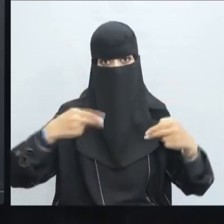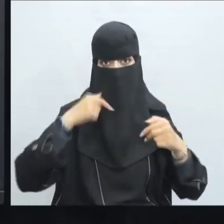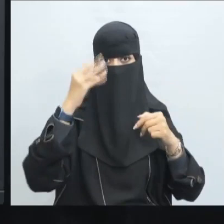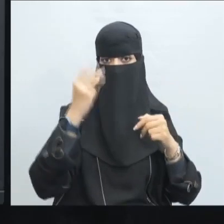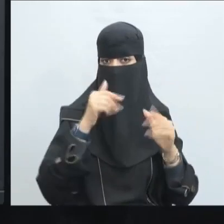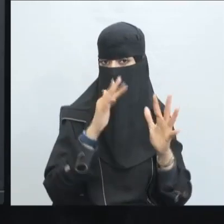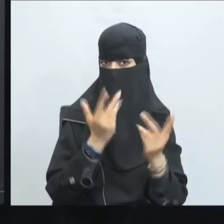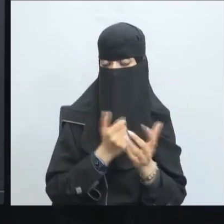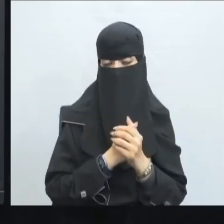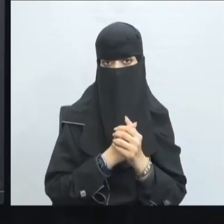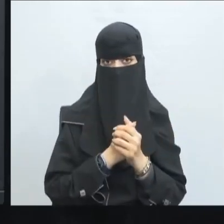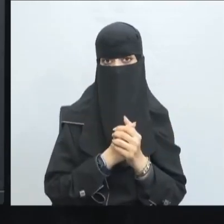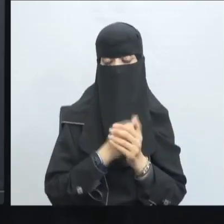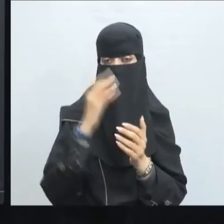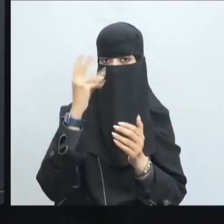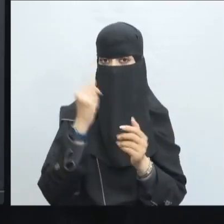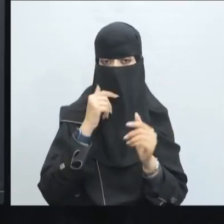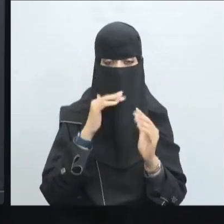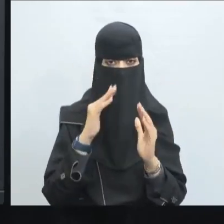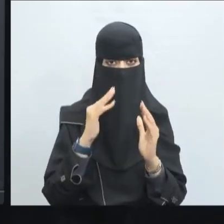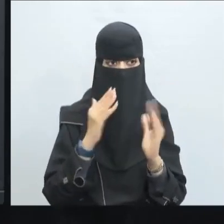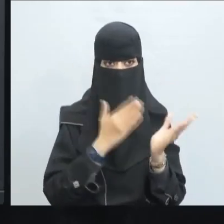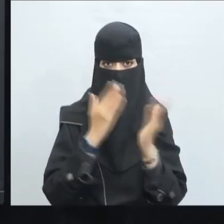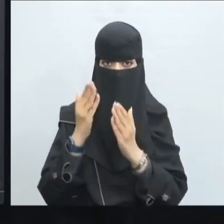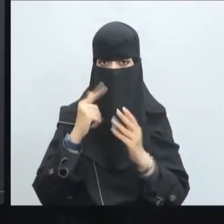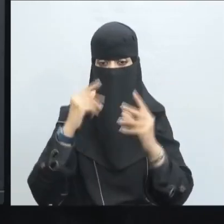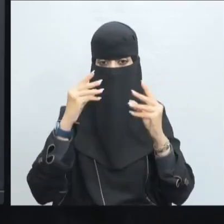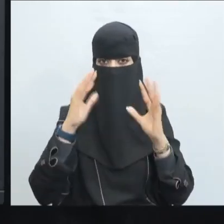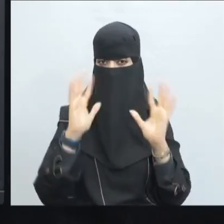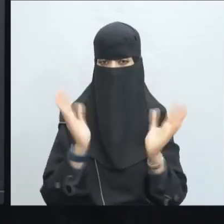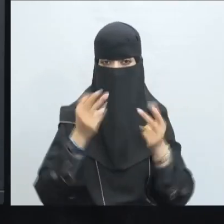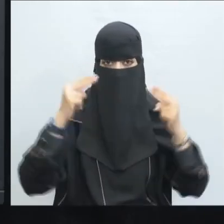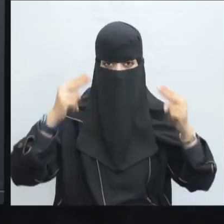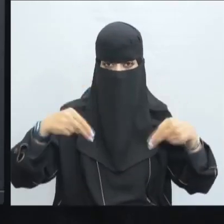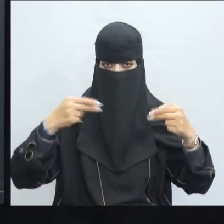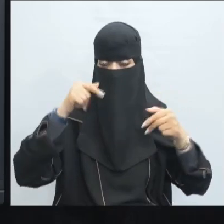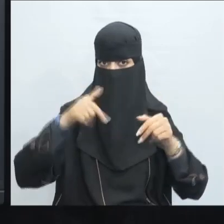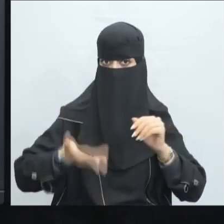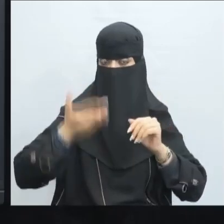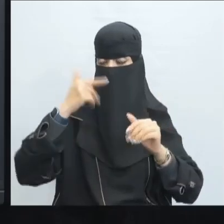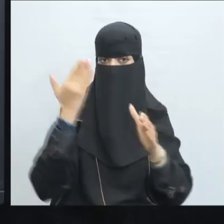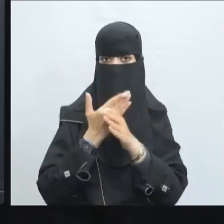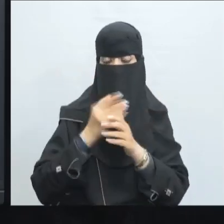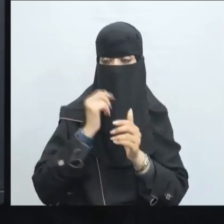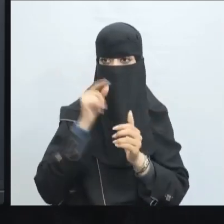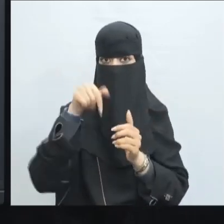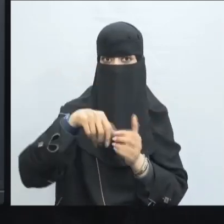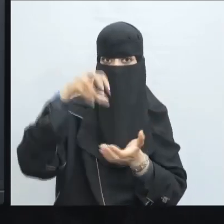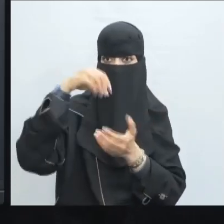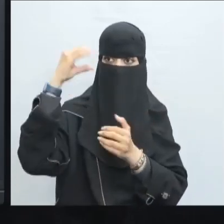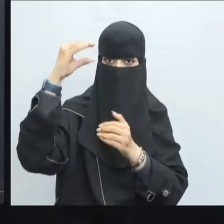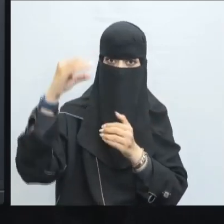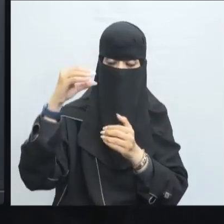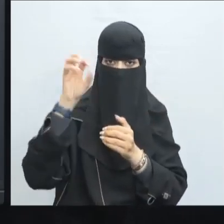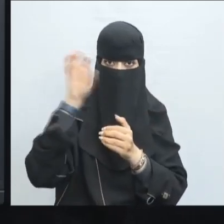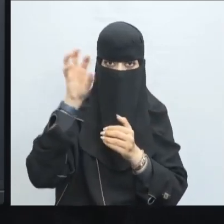عدد حضور مثلا لاي امر اخر فعاليه تقام لماذا لكي ايضا الشركات والجهات الخاصه في الدوله